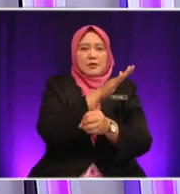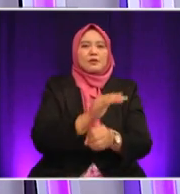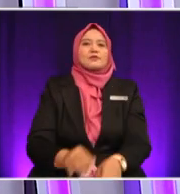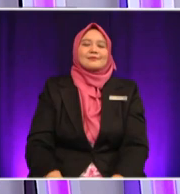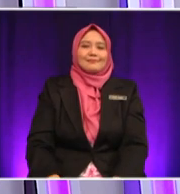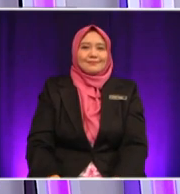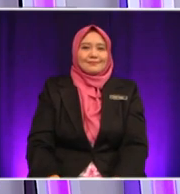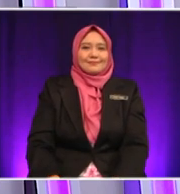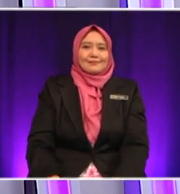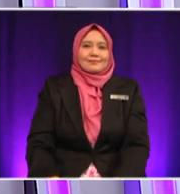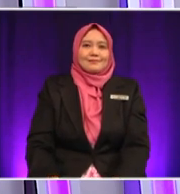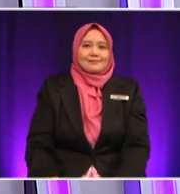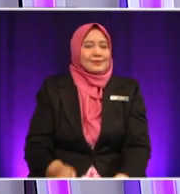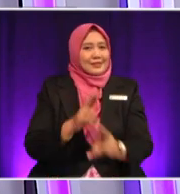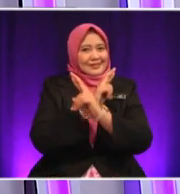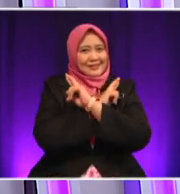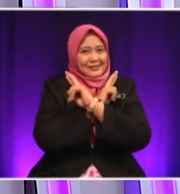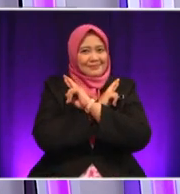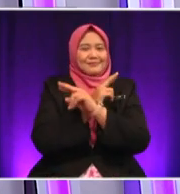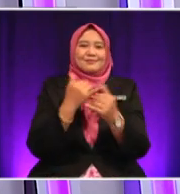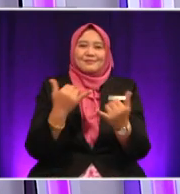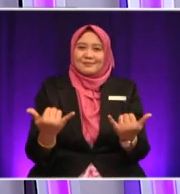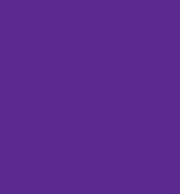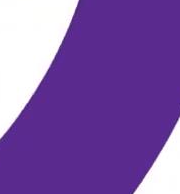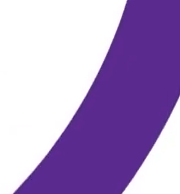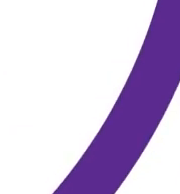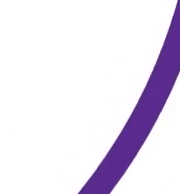kita akan bahas ketika kembali semula kesukses svm